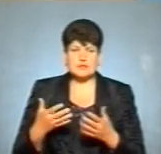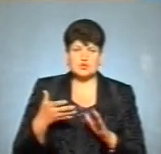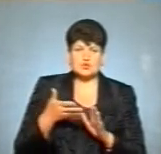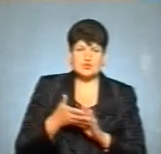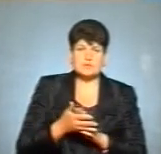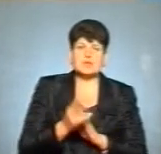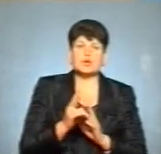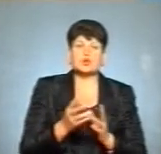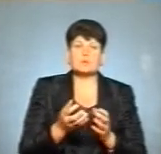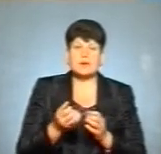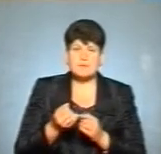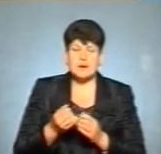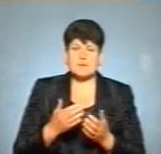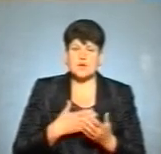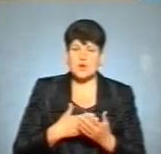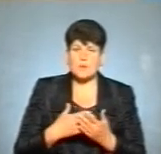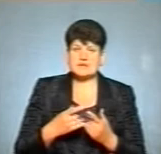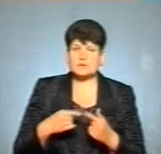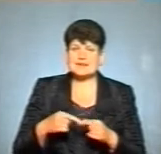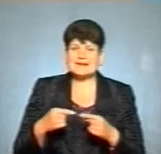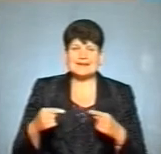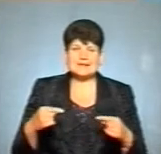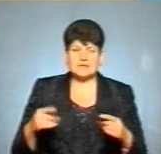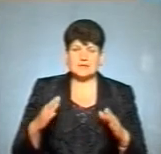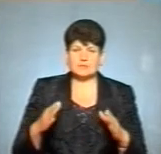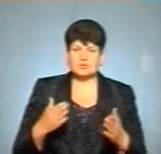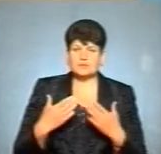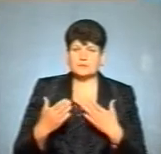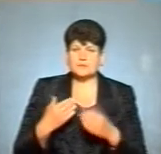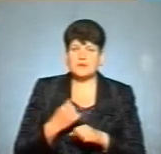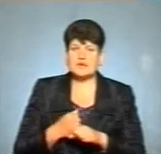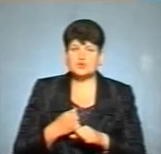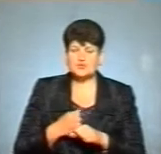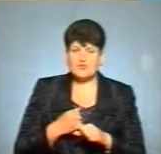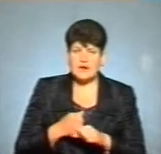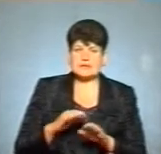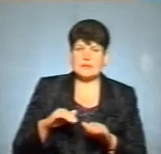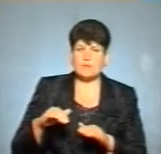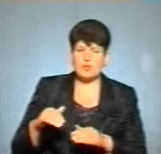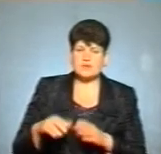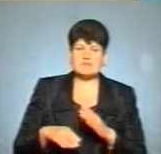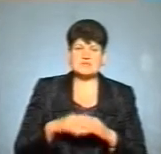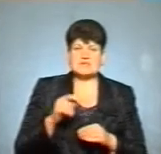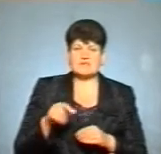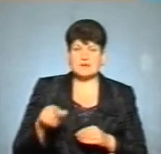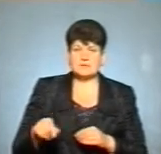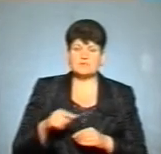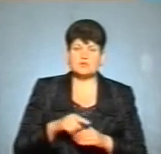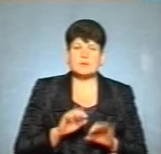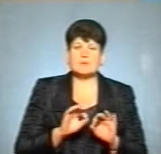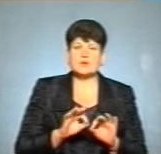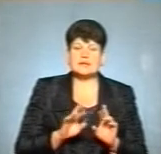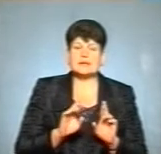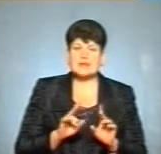і відповідно громадським організаціям різним, які будуть комунікувати, які будуть працювати безпосередньо потім як з виборцями для того, щоб їм пояснити, як